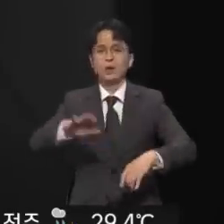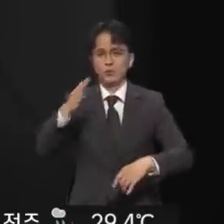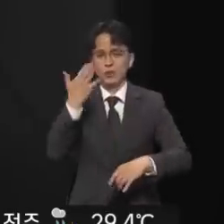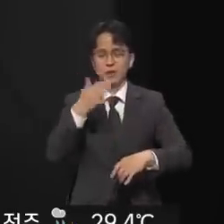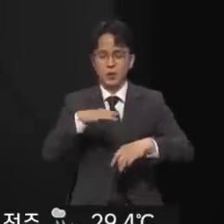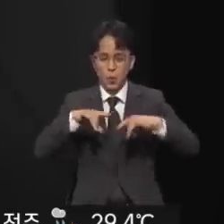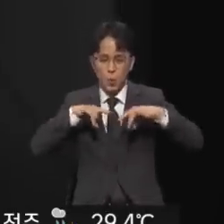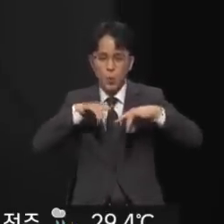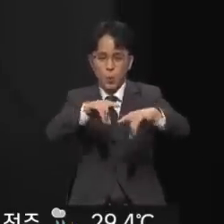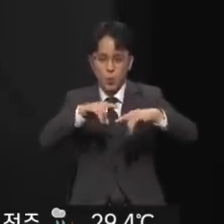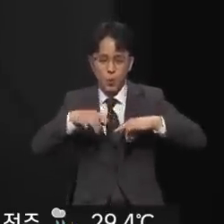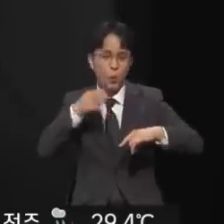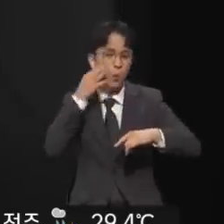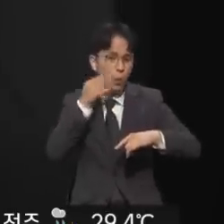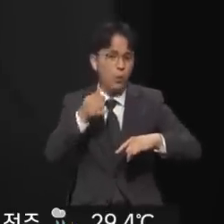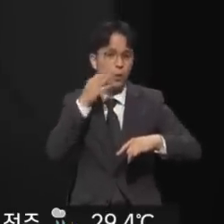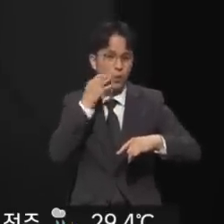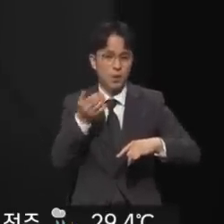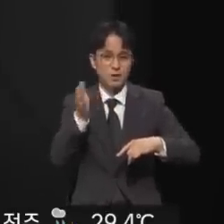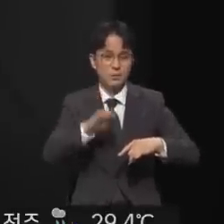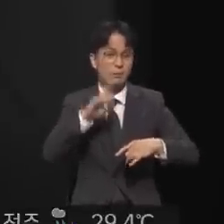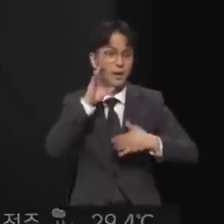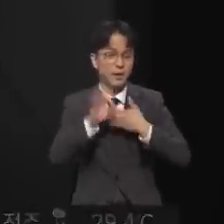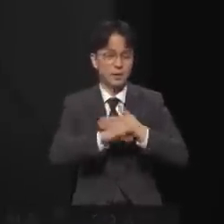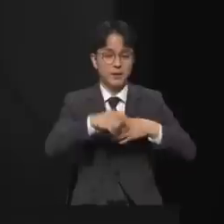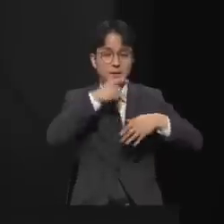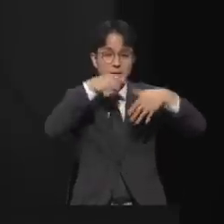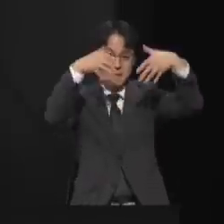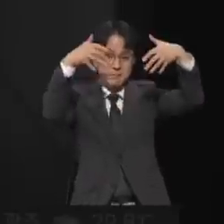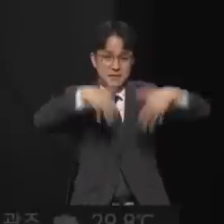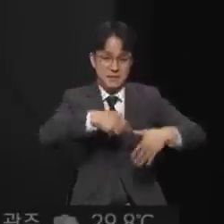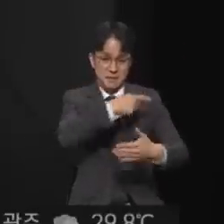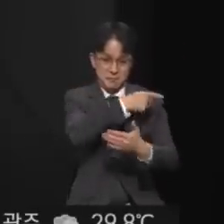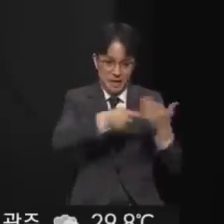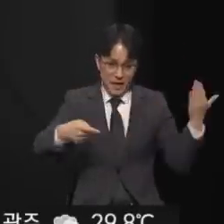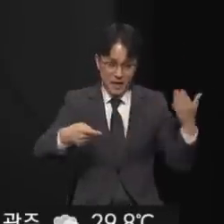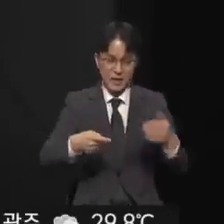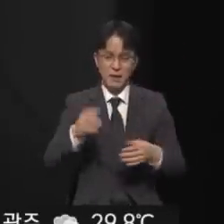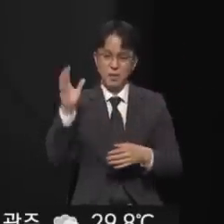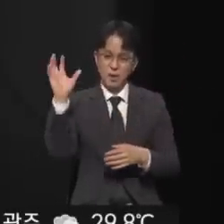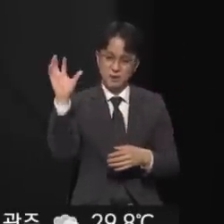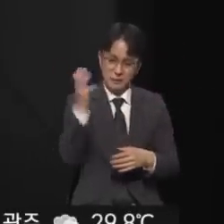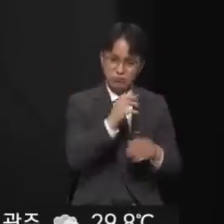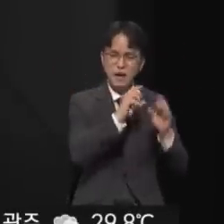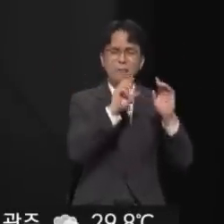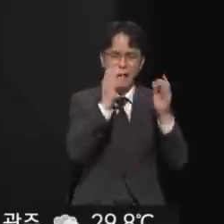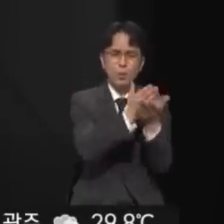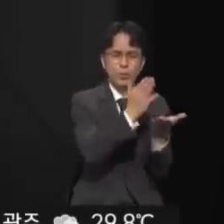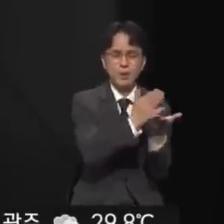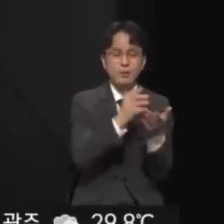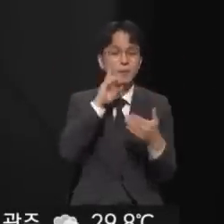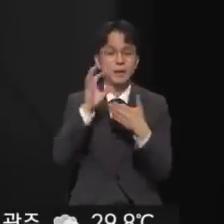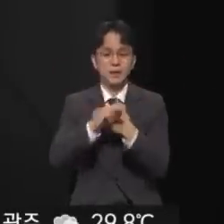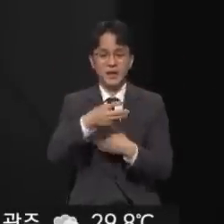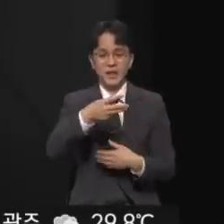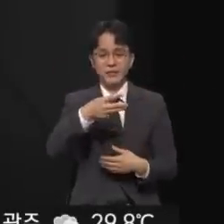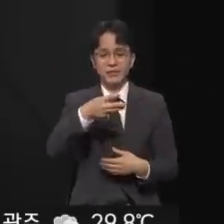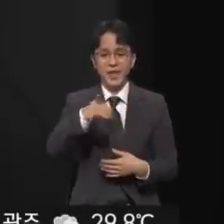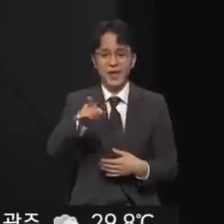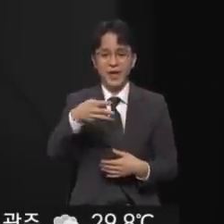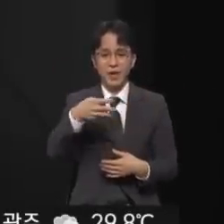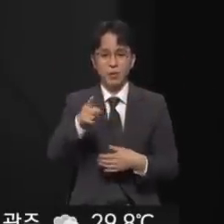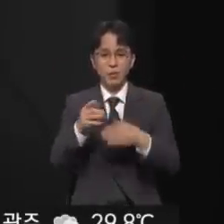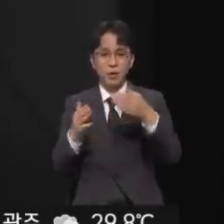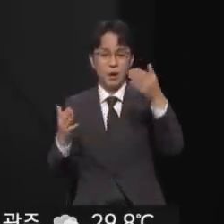젤 상황이 아니라 좀더 위급한 상황일 수도 많이 있다면 진짜 더 뭐 테러 같은 뭐 비상 상황이 된다면 이런 통신이